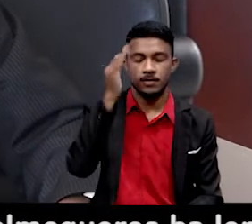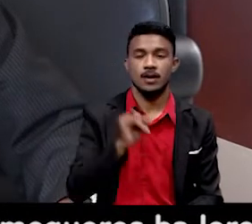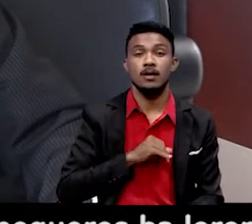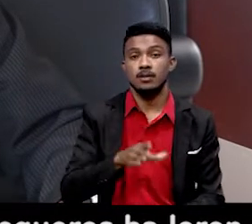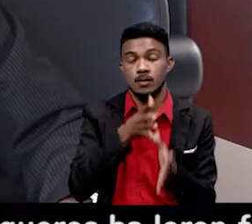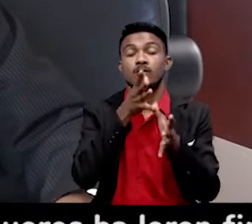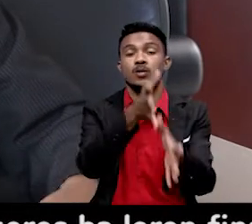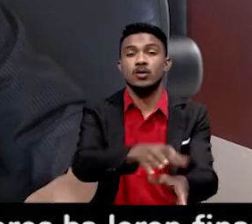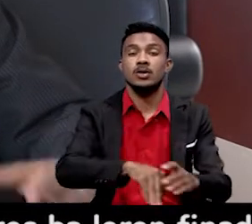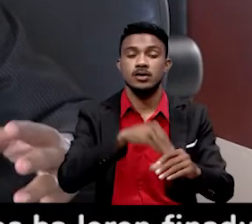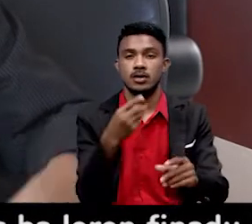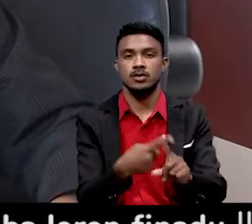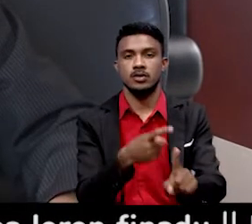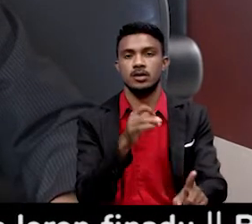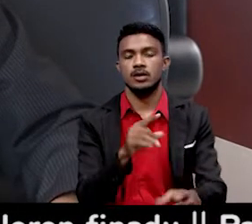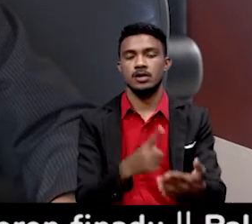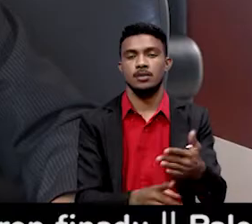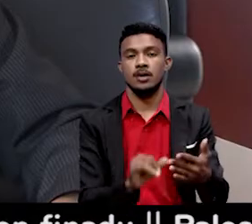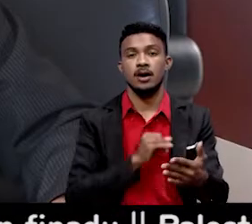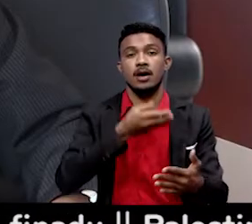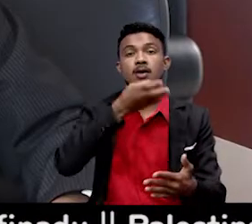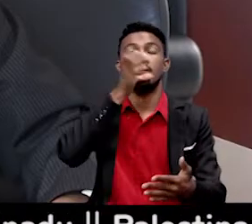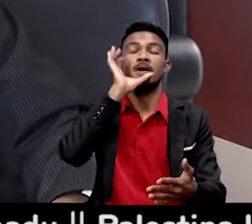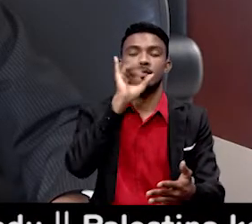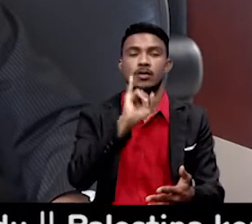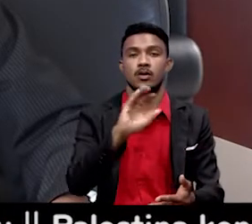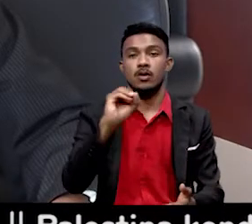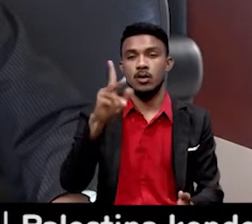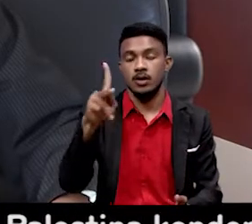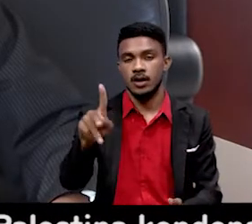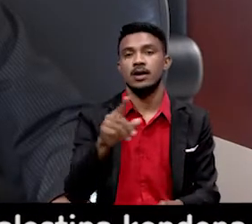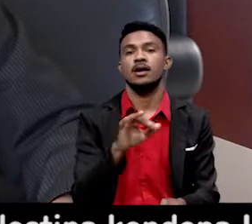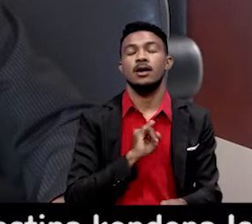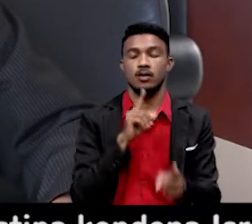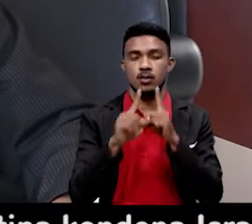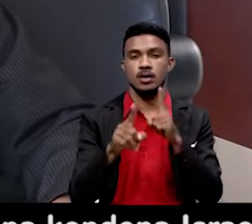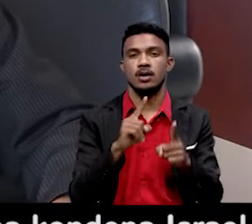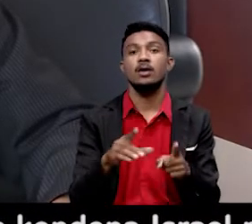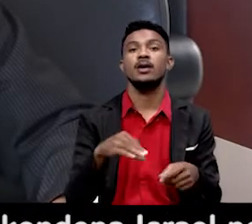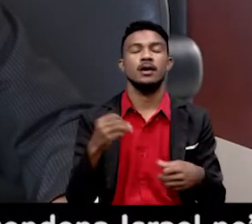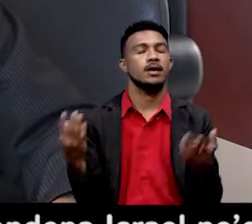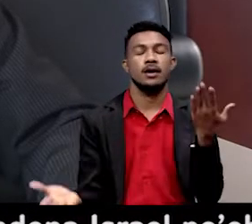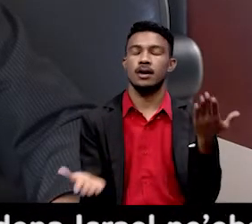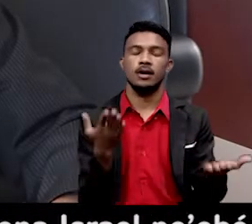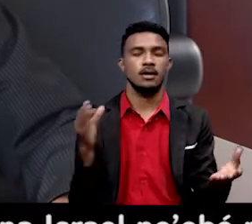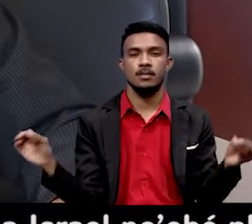seda makahui mune mak hau fendi ambasi ada dia okay sudah serlori hau bayi